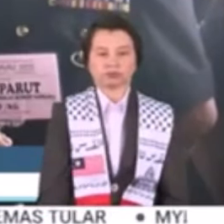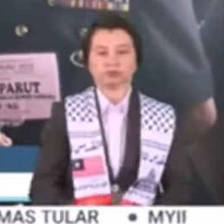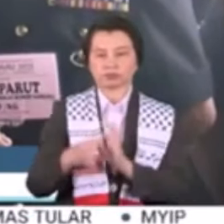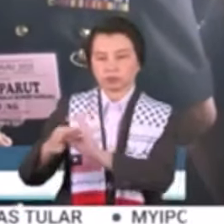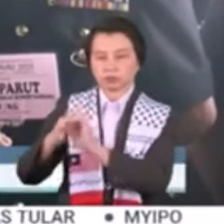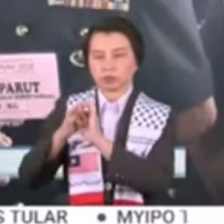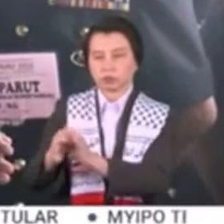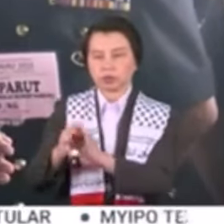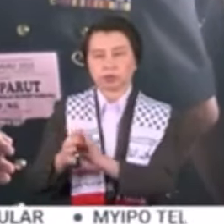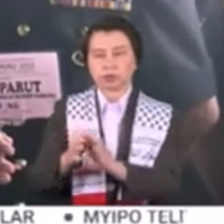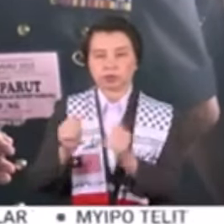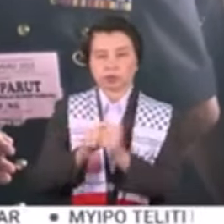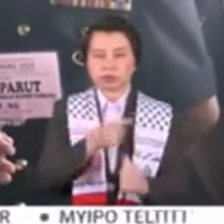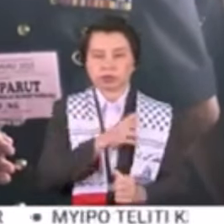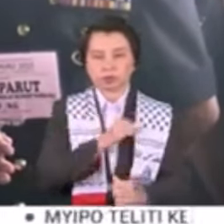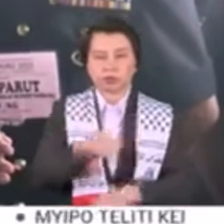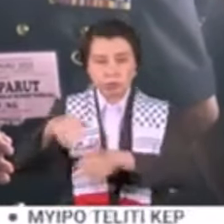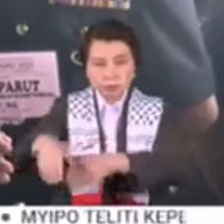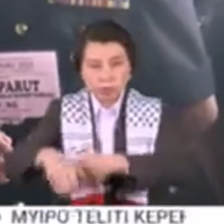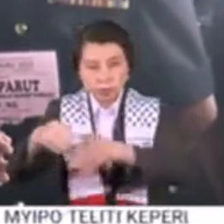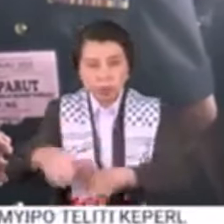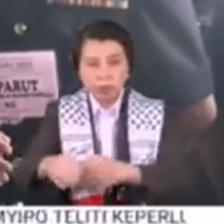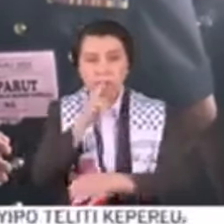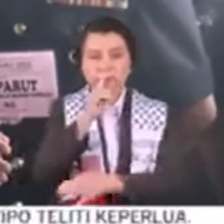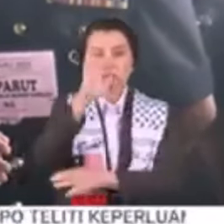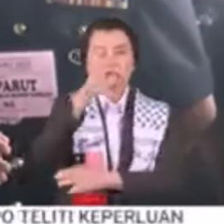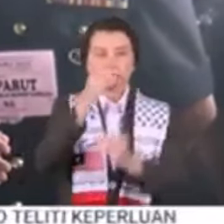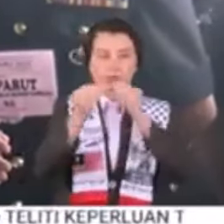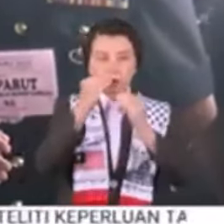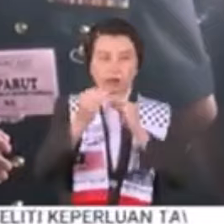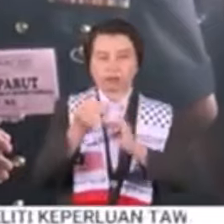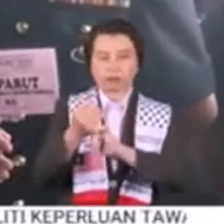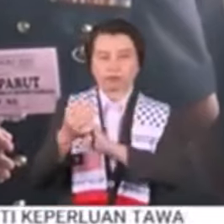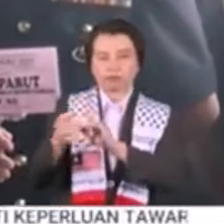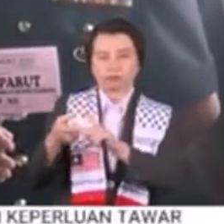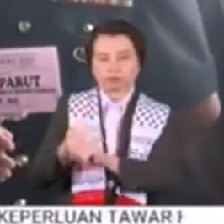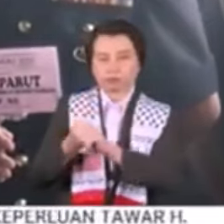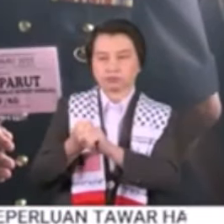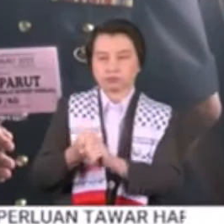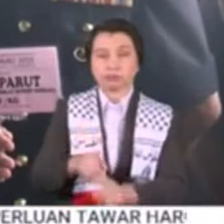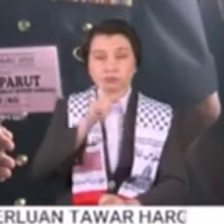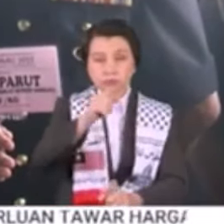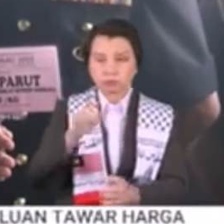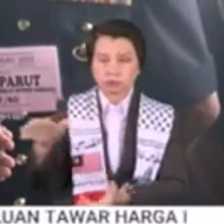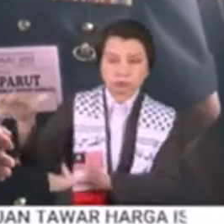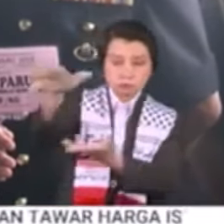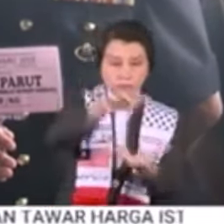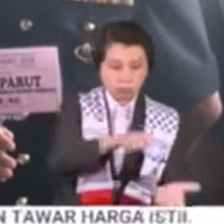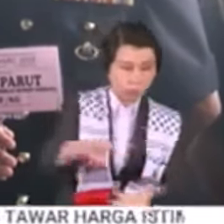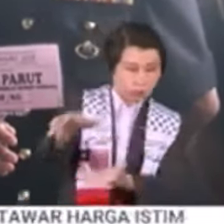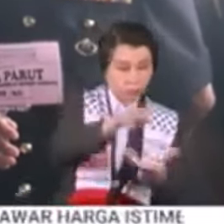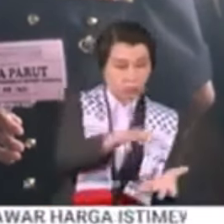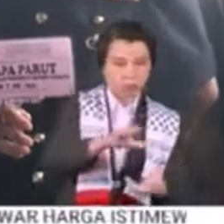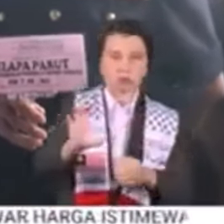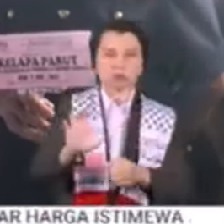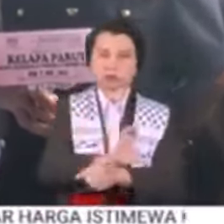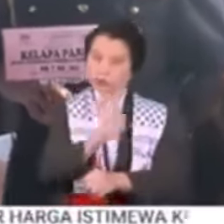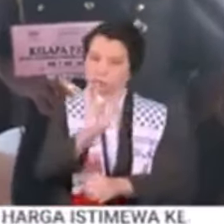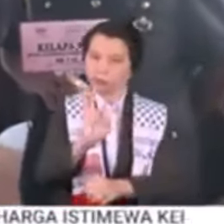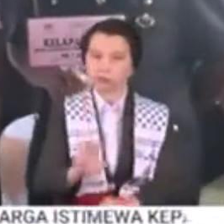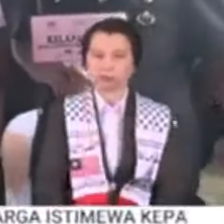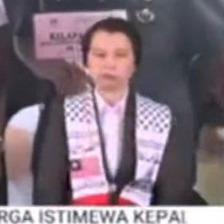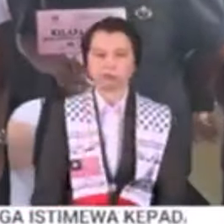Kerjasama bersama Kementerian Pertanian dan Keterjaminan Makanan dijalin bagi memastikan bekalan mencukupi.